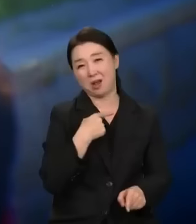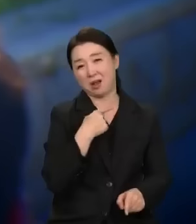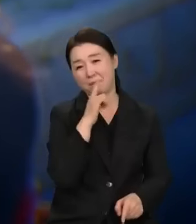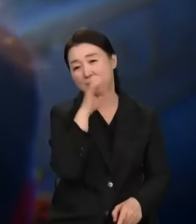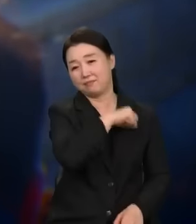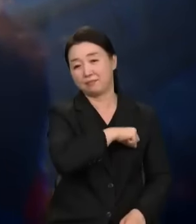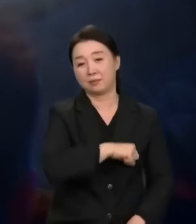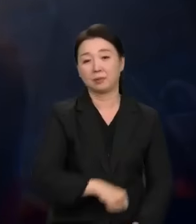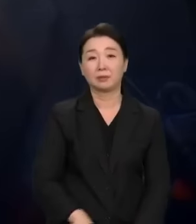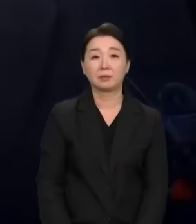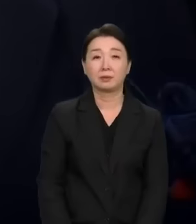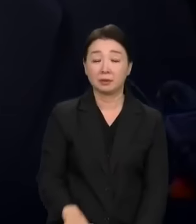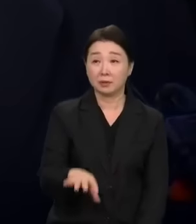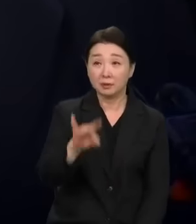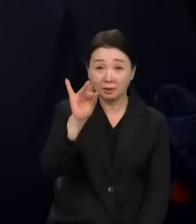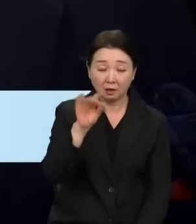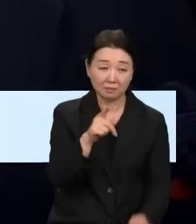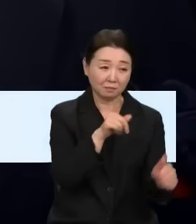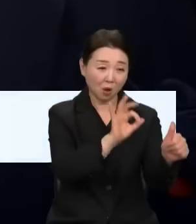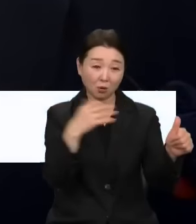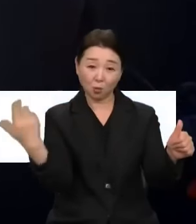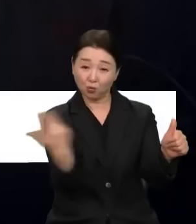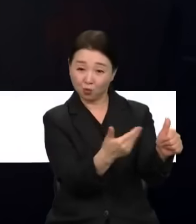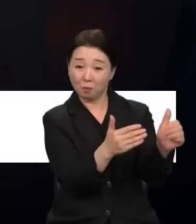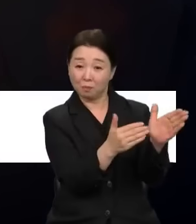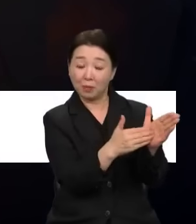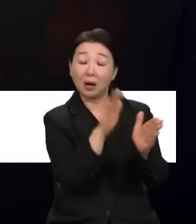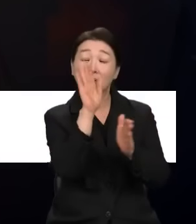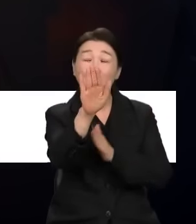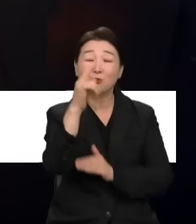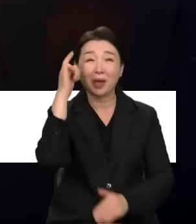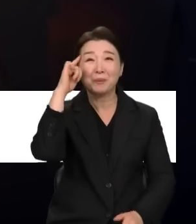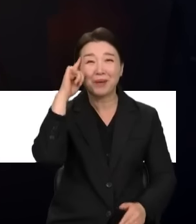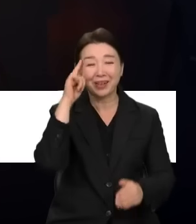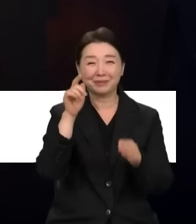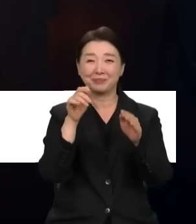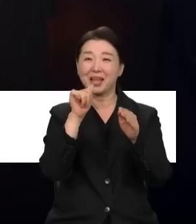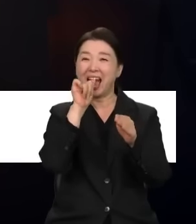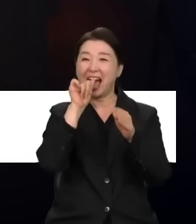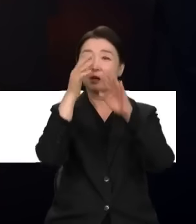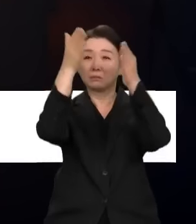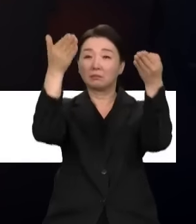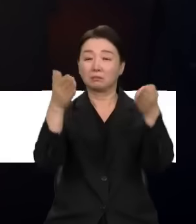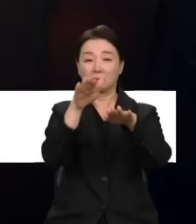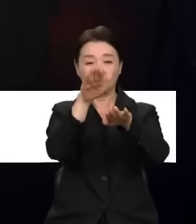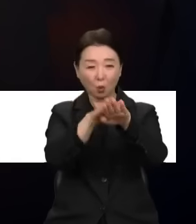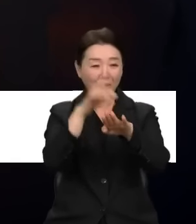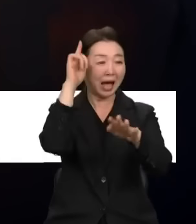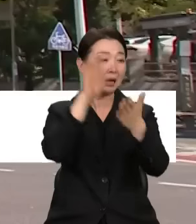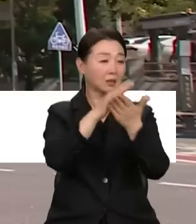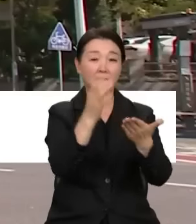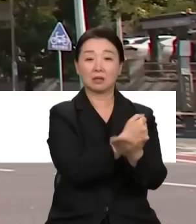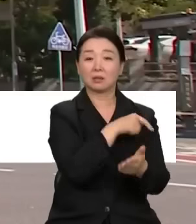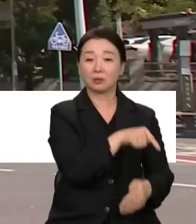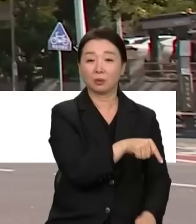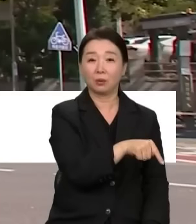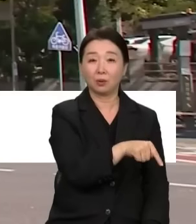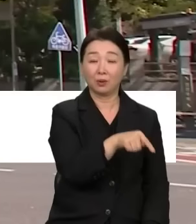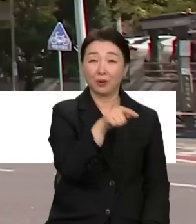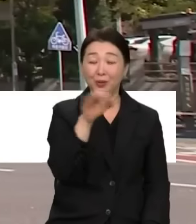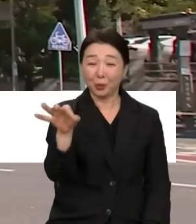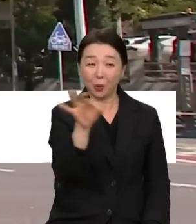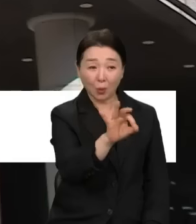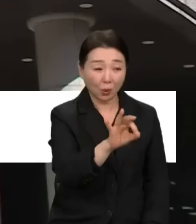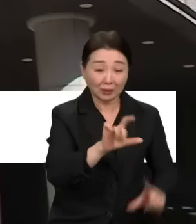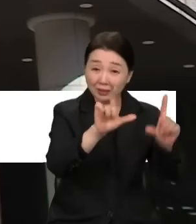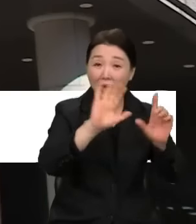일축했습니다. 초반엔 명 씨에게 돈을 건넸지만 이후엔 캐비닛에 돈을 넣어두면 찾아갔다고 말했습니다. 돈을 건넨 당일이